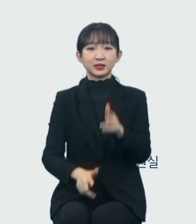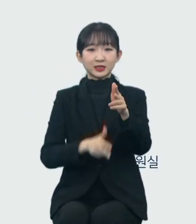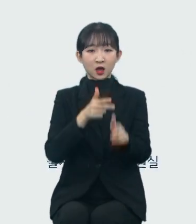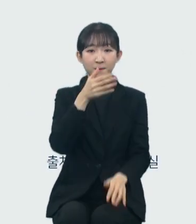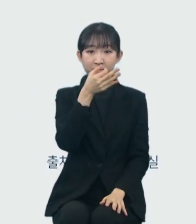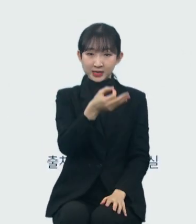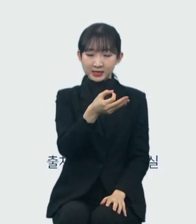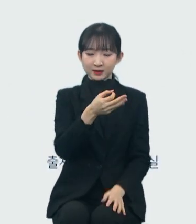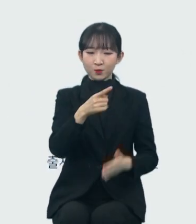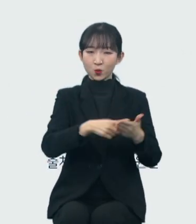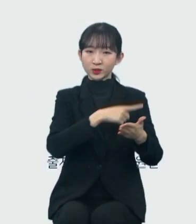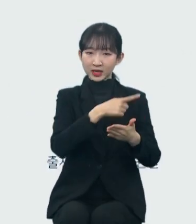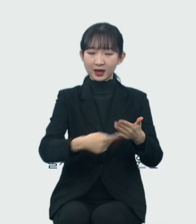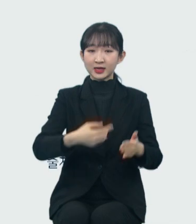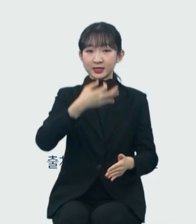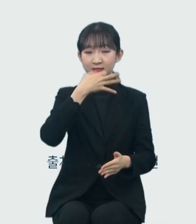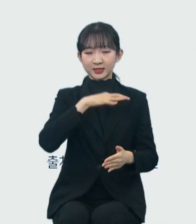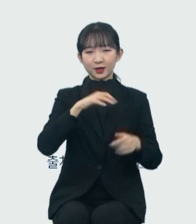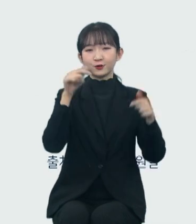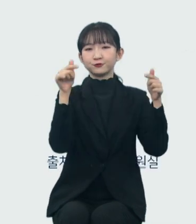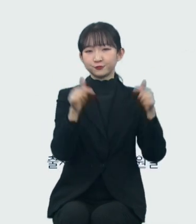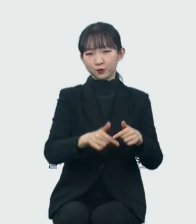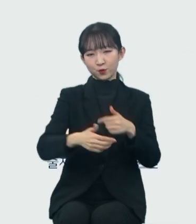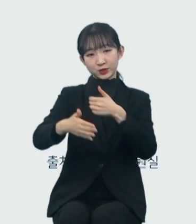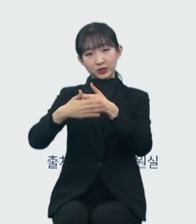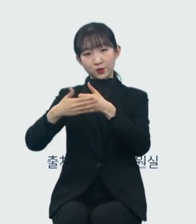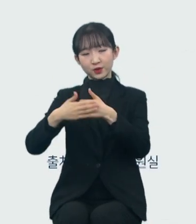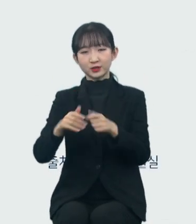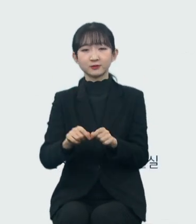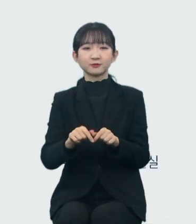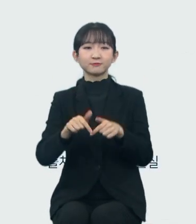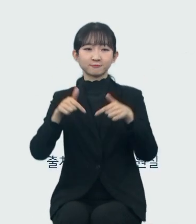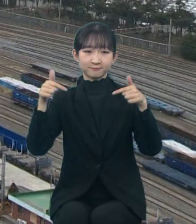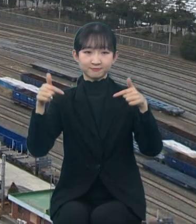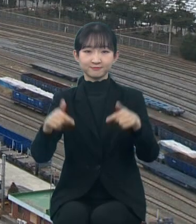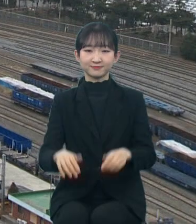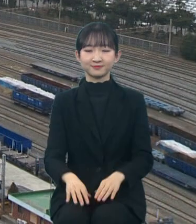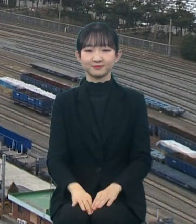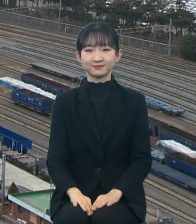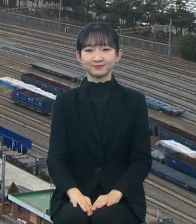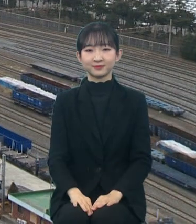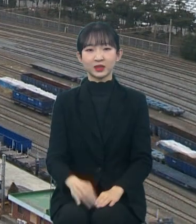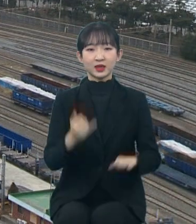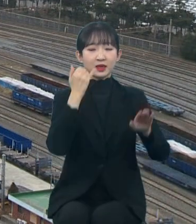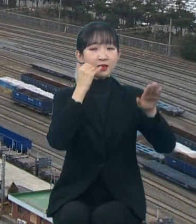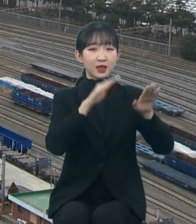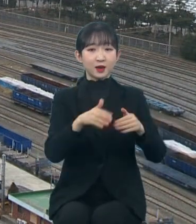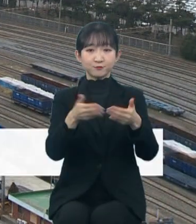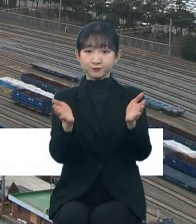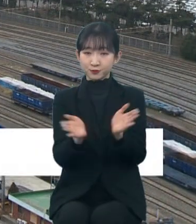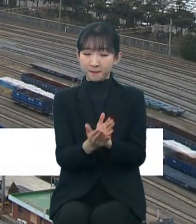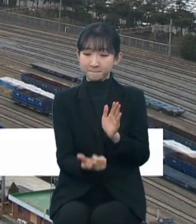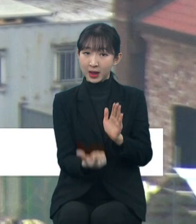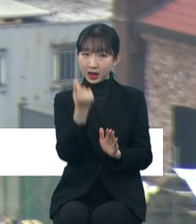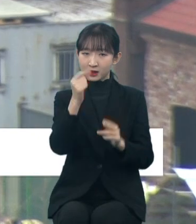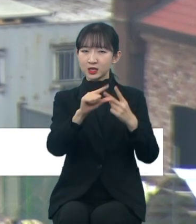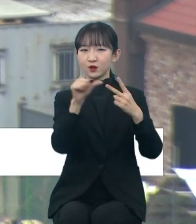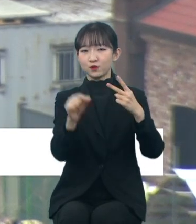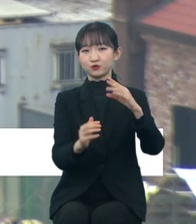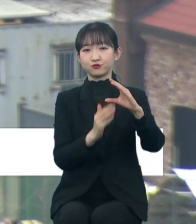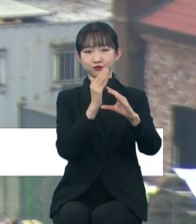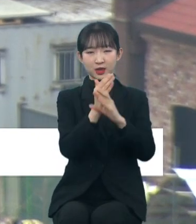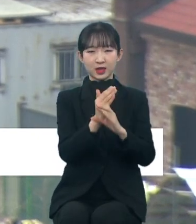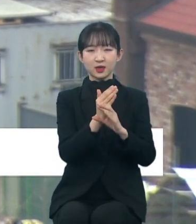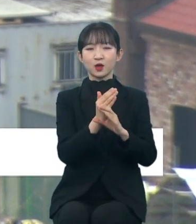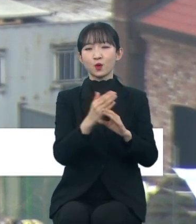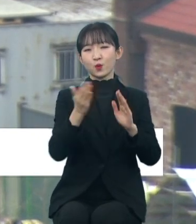줄고 재정 지원이 증가하면서 428억 원 감소했습니다. 해수부는 빠르면 이달 중에 제3자 공모를